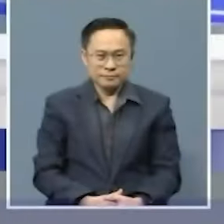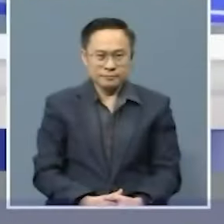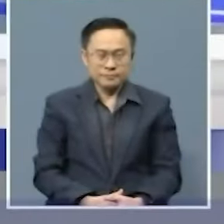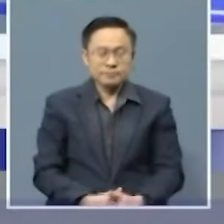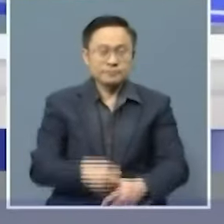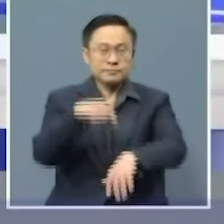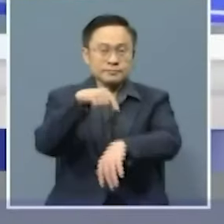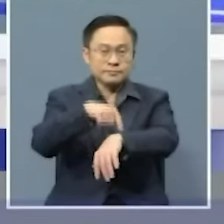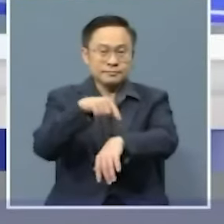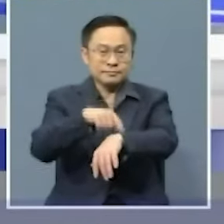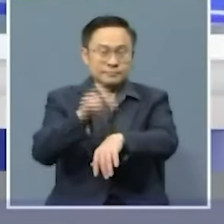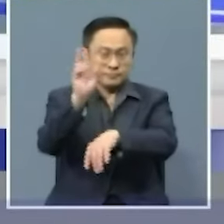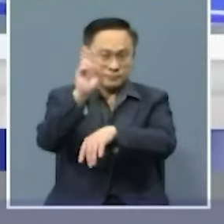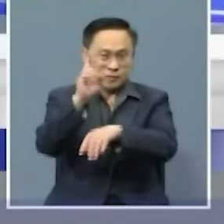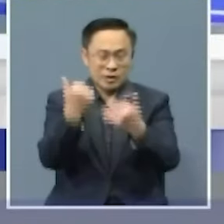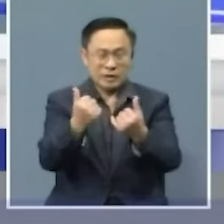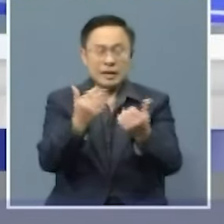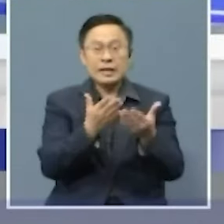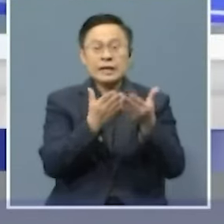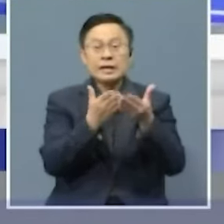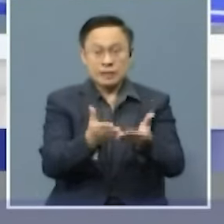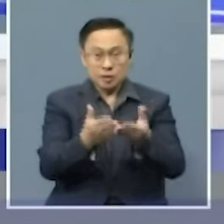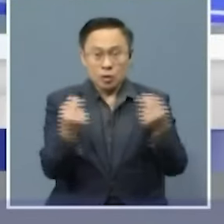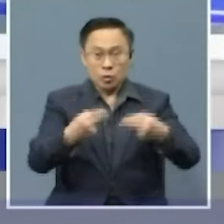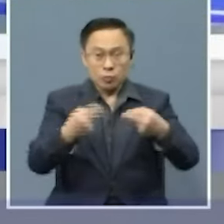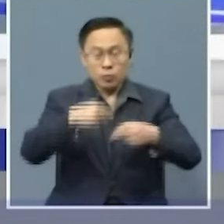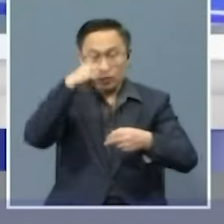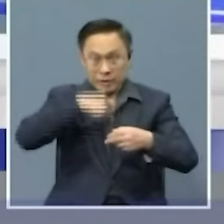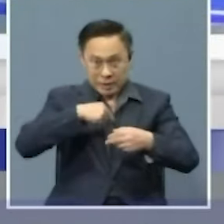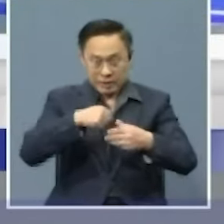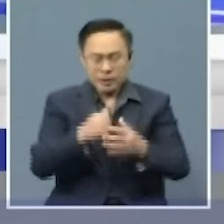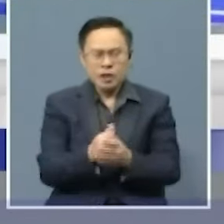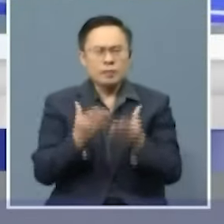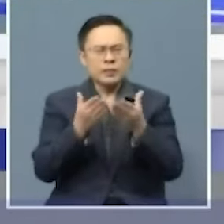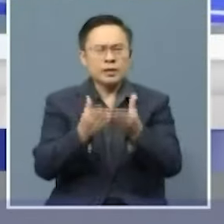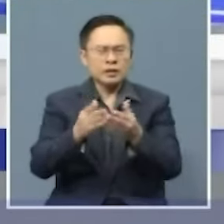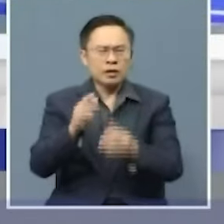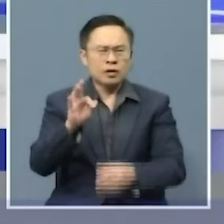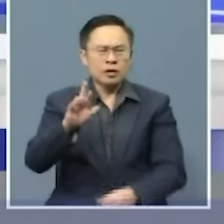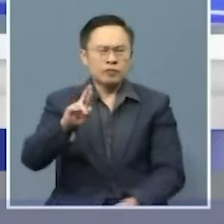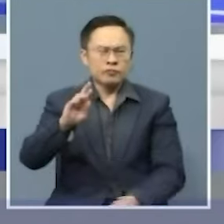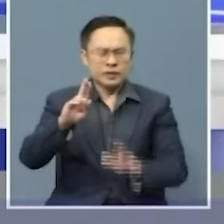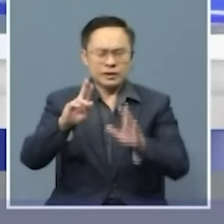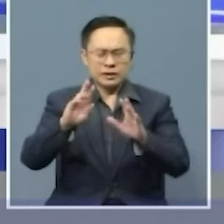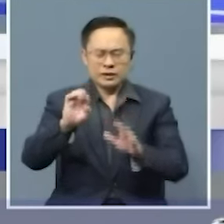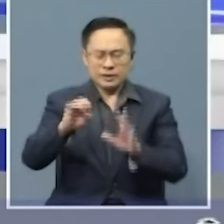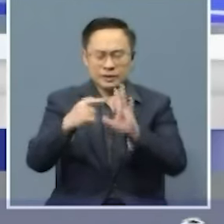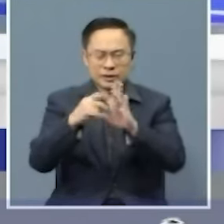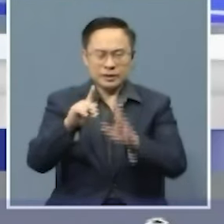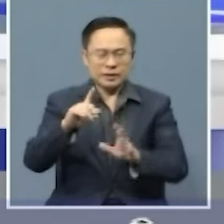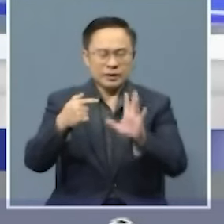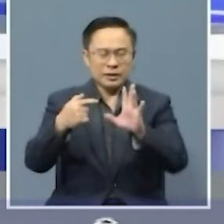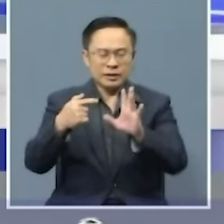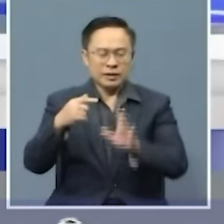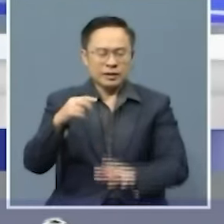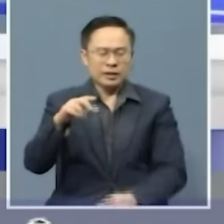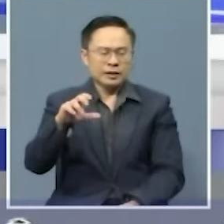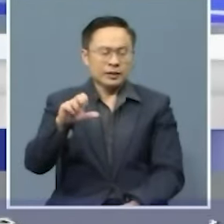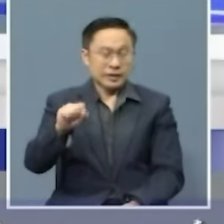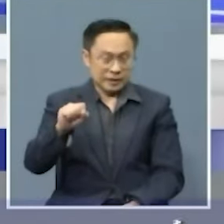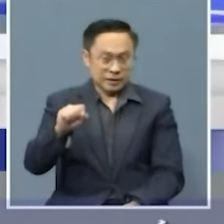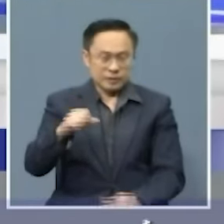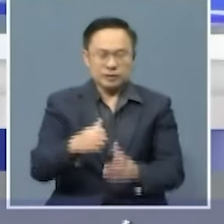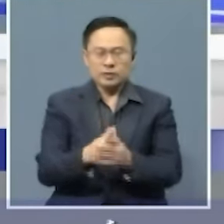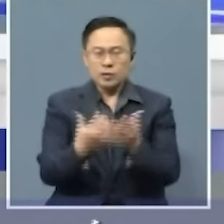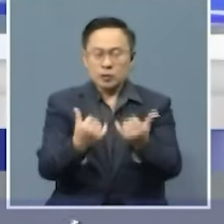มคะเมื่อช่วงเที่ยงที่ผ่านมานะคะเกิดเหตุไฟไหม้เรือหลวงคีรีรัตน์ซึ่งเป็นเรือฟริเกตตรวจการค่ะจนถึงขณะนี้ยังไม่มีรายงานยืนยันว่ามีกำลัง